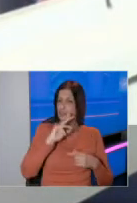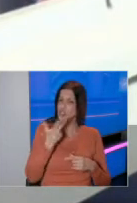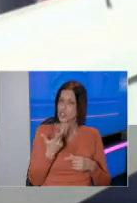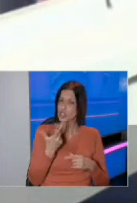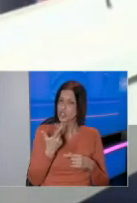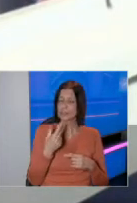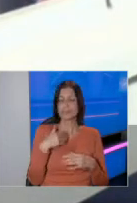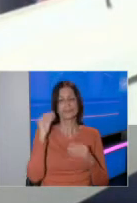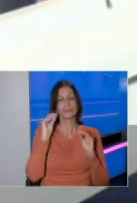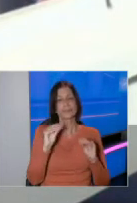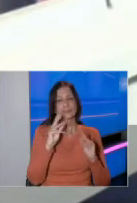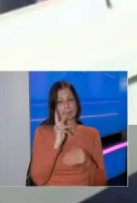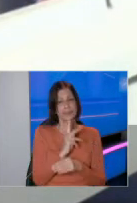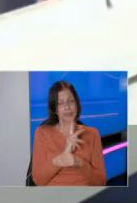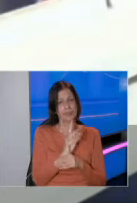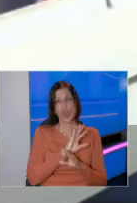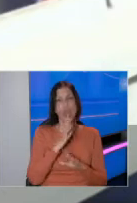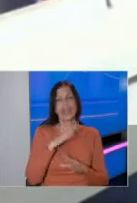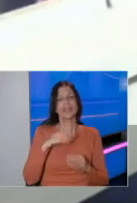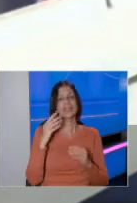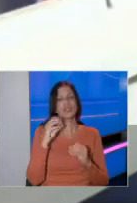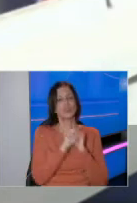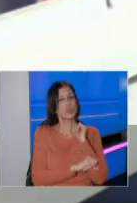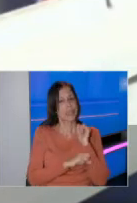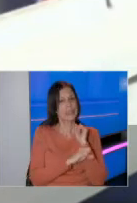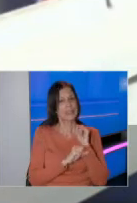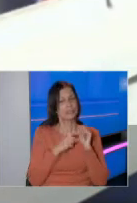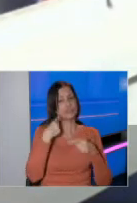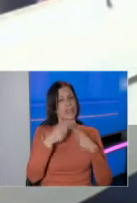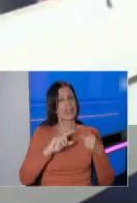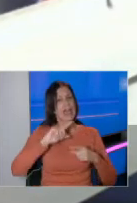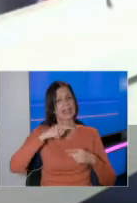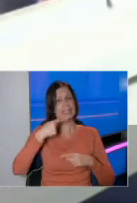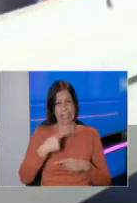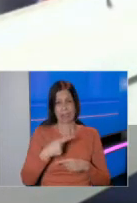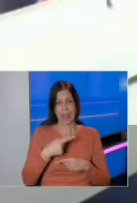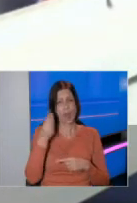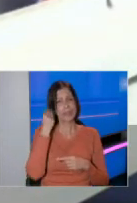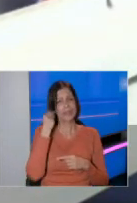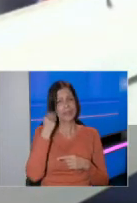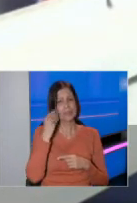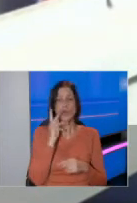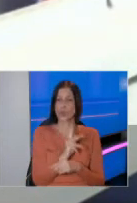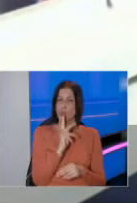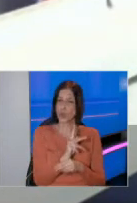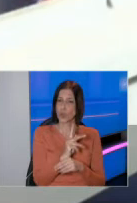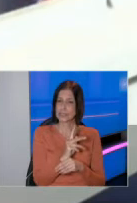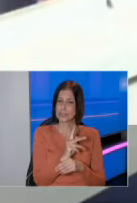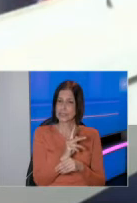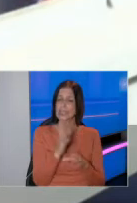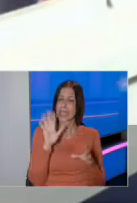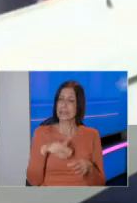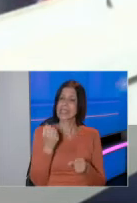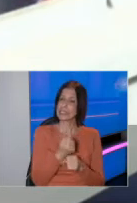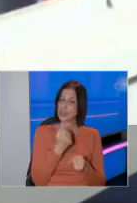להטמיע קורס שכל הסטודנטים בשנה ג', סטודנטים רגילים, לומדים קורס בתוך ההתנסות שלהם, קורס שהוא מלווה גם יישומית